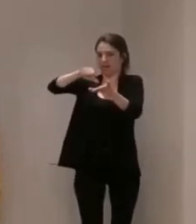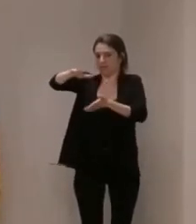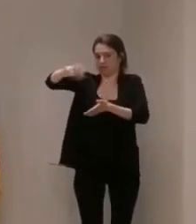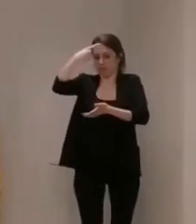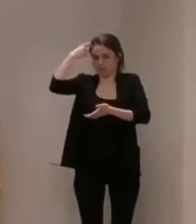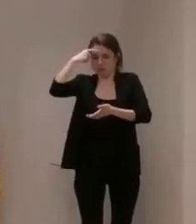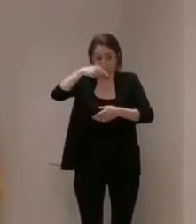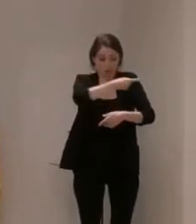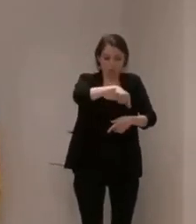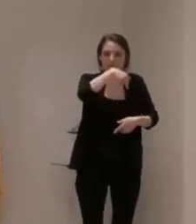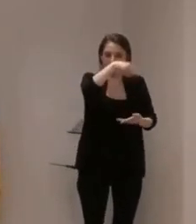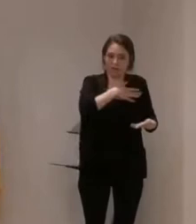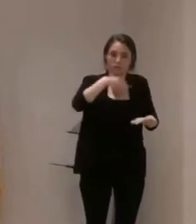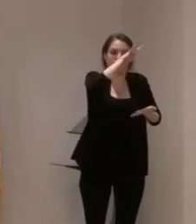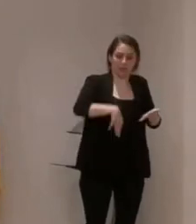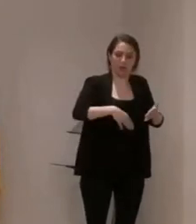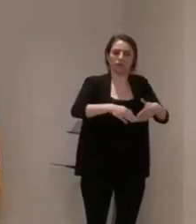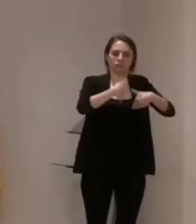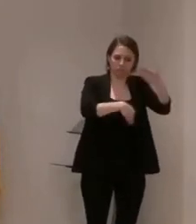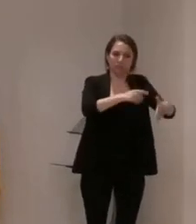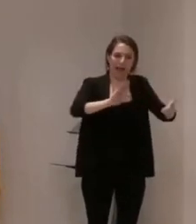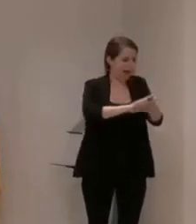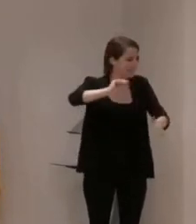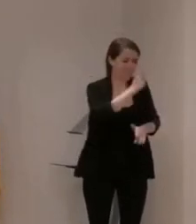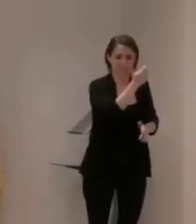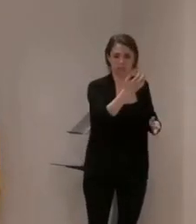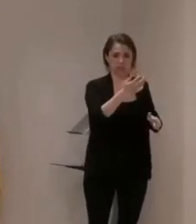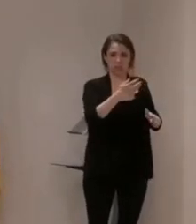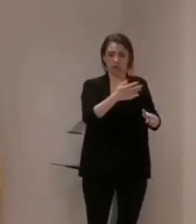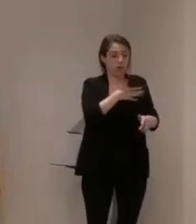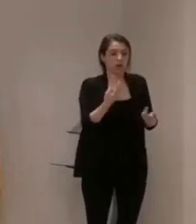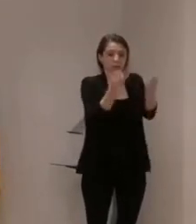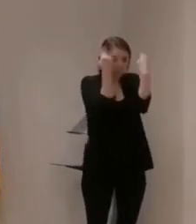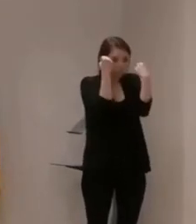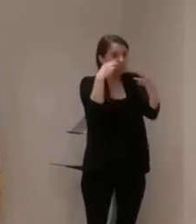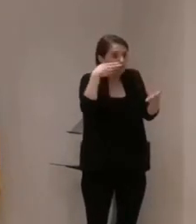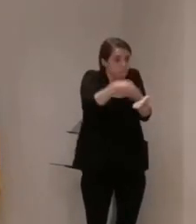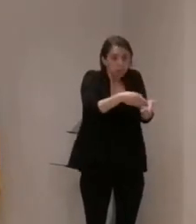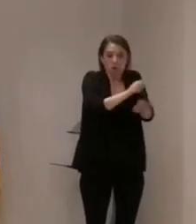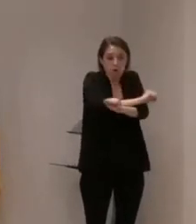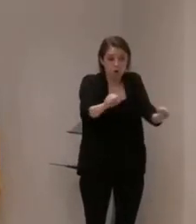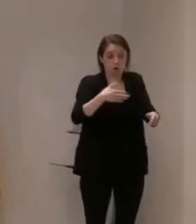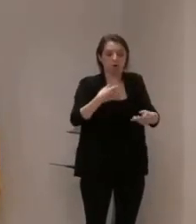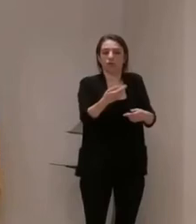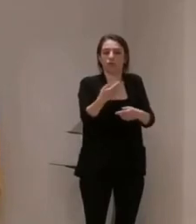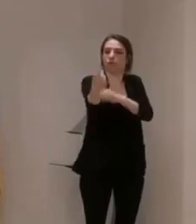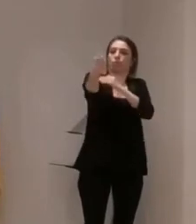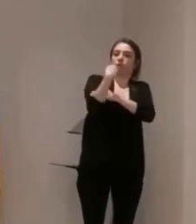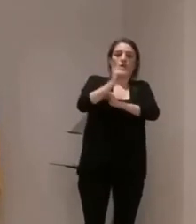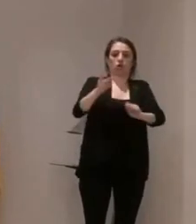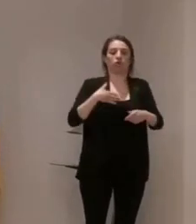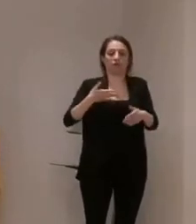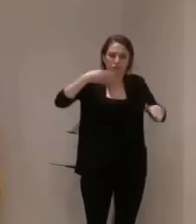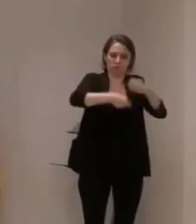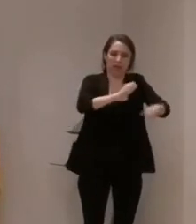a aconseguir-ho. I no pararem. No ens aturarem. I no ens aturaran. Moltes